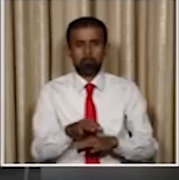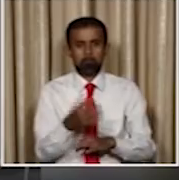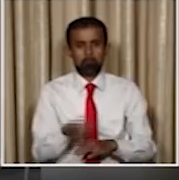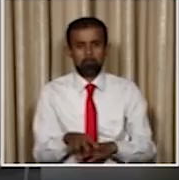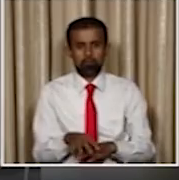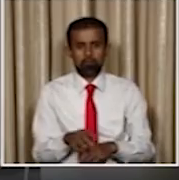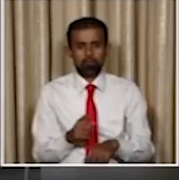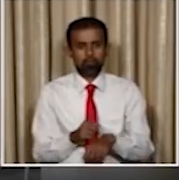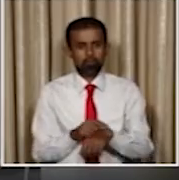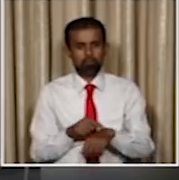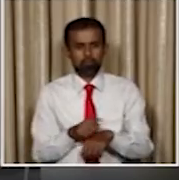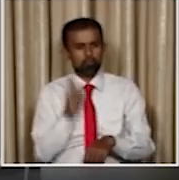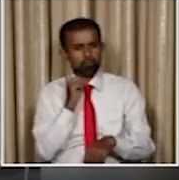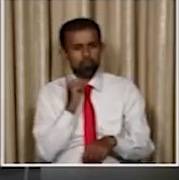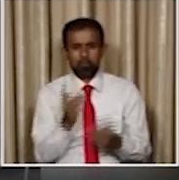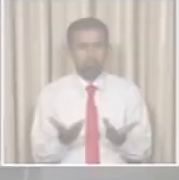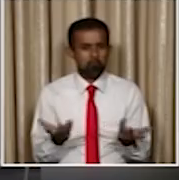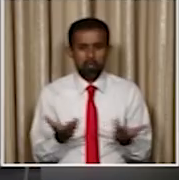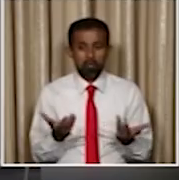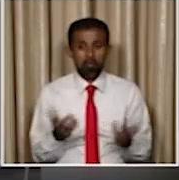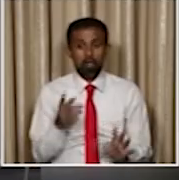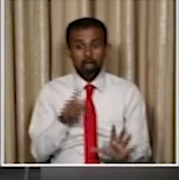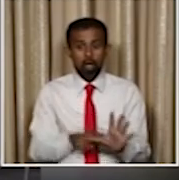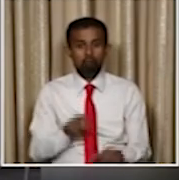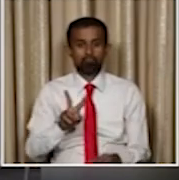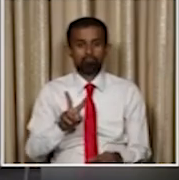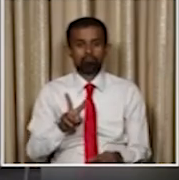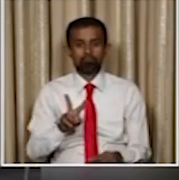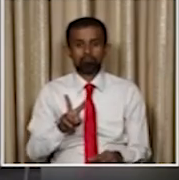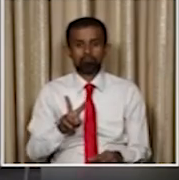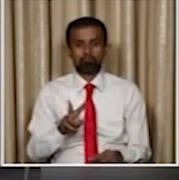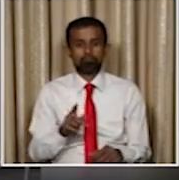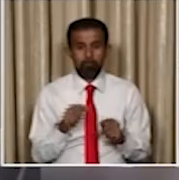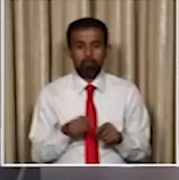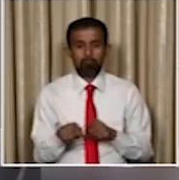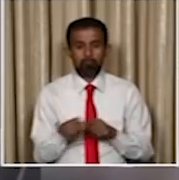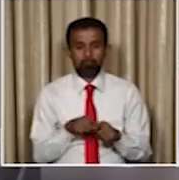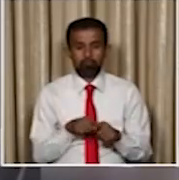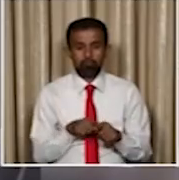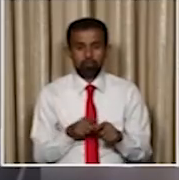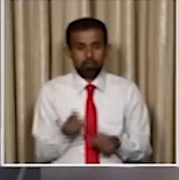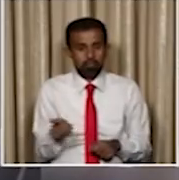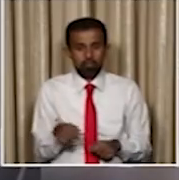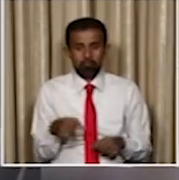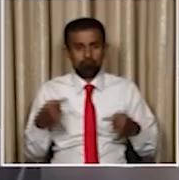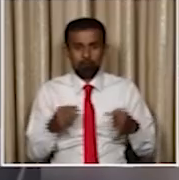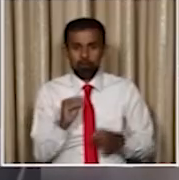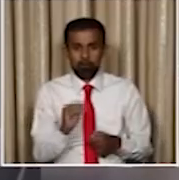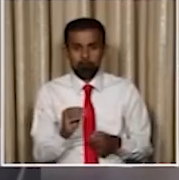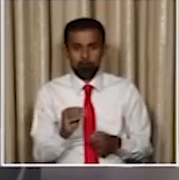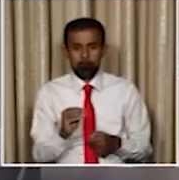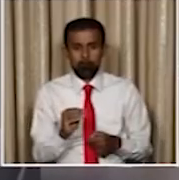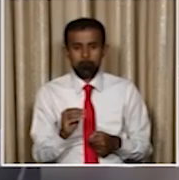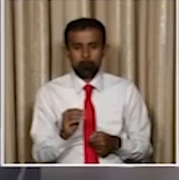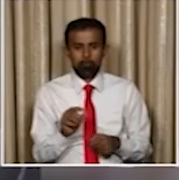හින්දා මේක ප්‍රමාද කිරීමට හැකියාවක් නැහැ. දැනට අවුරුදු දෙකකට වඩා ප්‍රමාද වෙලා තියෙන ගරු කතානායක තුමනි. එක් දවසක විවාදයක් නම් තියෙන්නේ